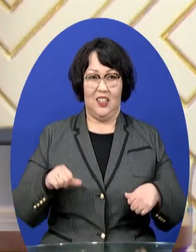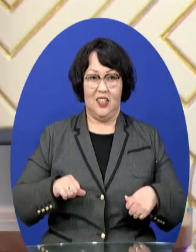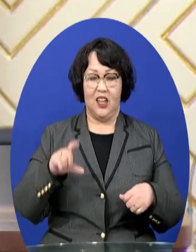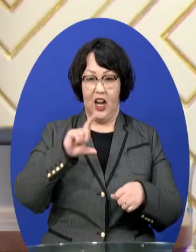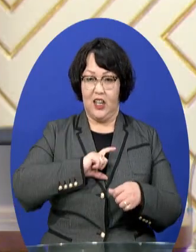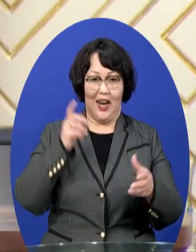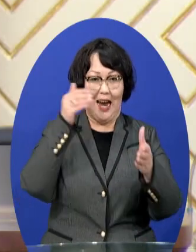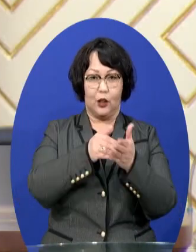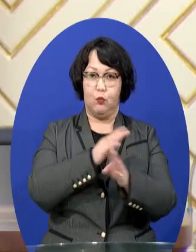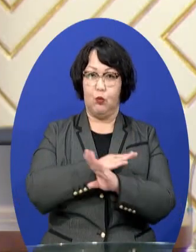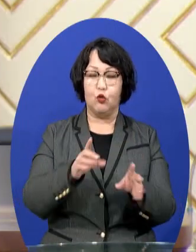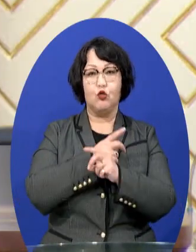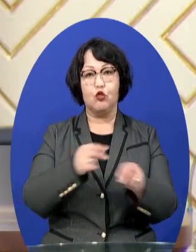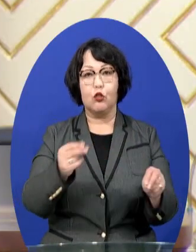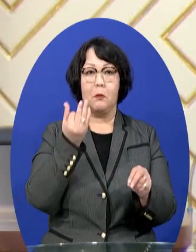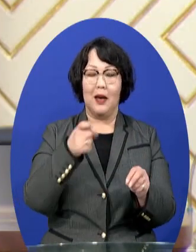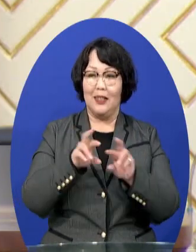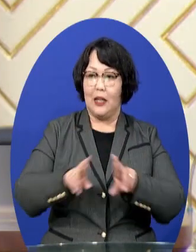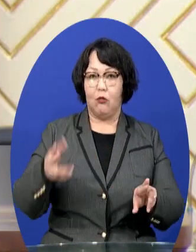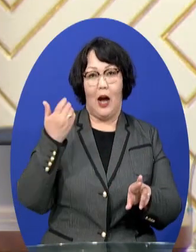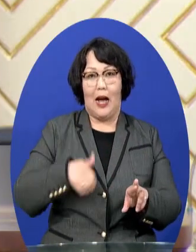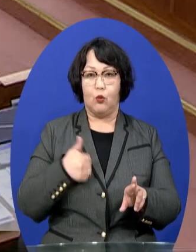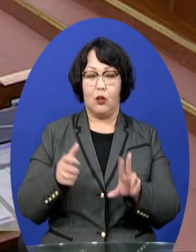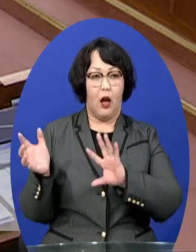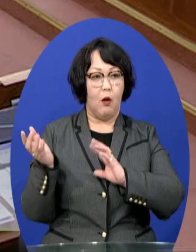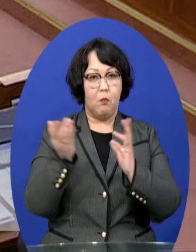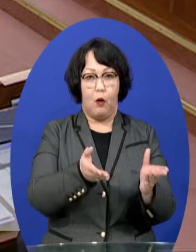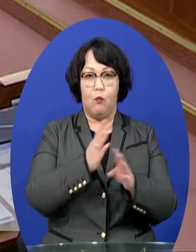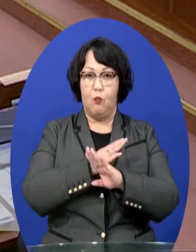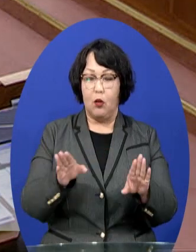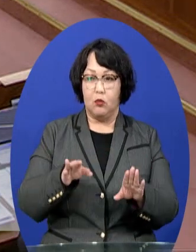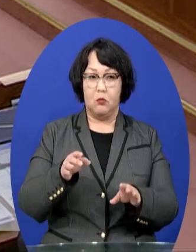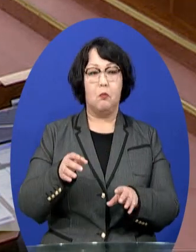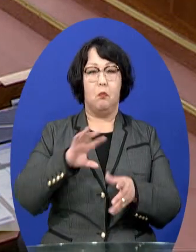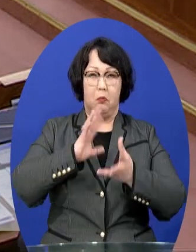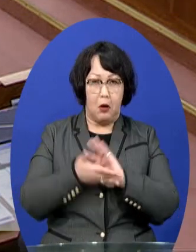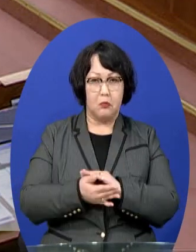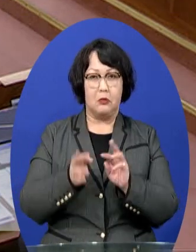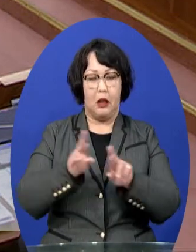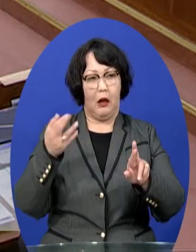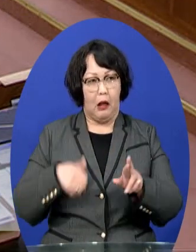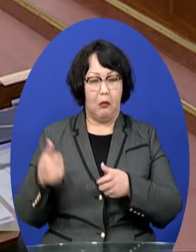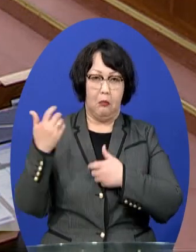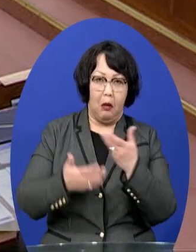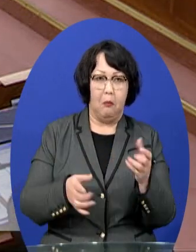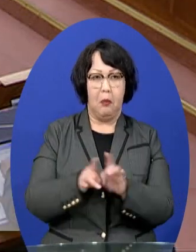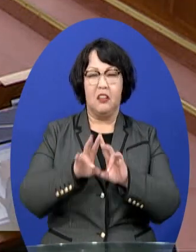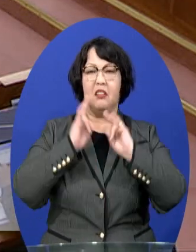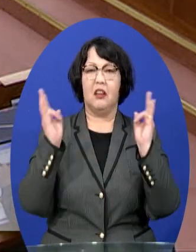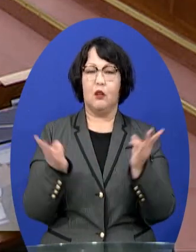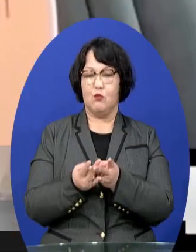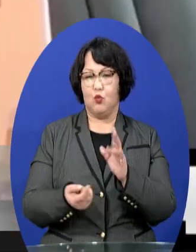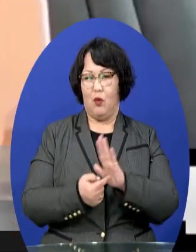байх, ялварлан гадуурхалтаас ангид байх эрх зөрчигдөж байгаа нь нийгмийн хэвшмэл ойлголт хандлагатай холбоотой гэж хүний